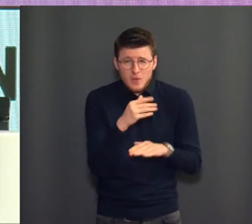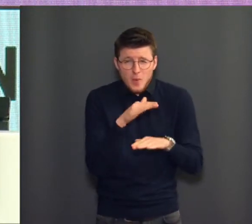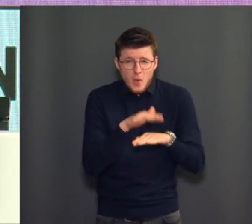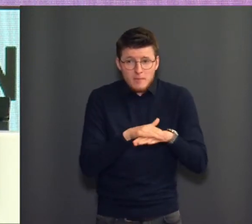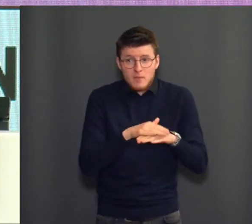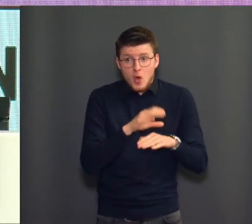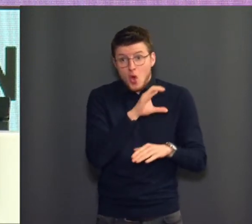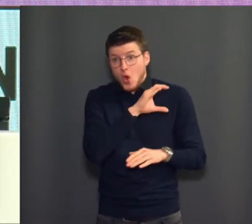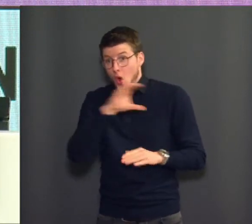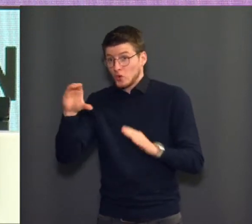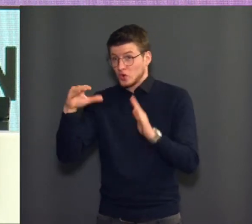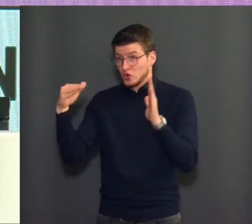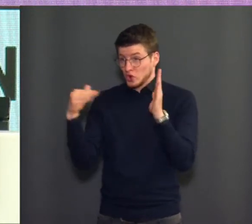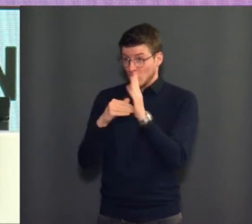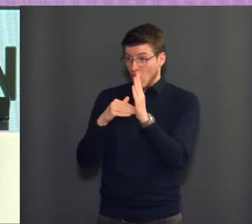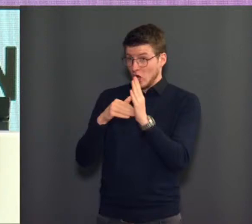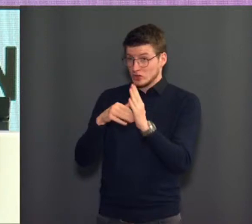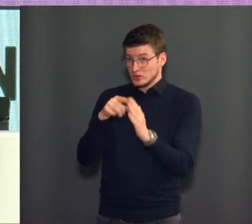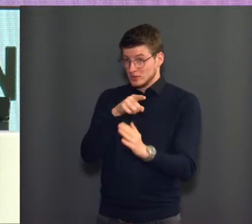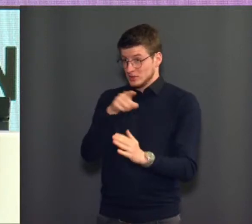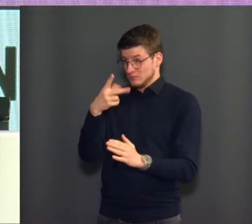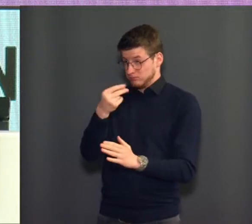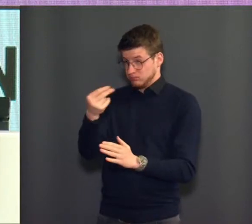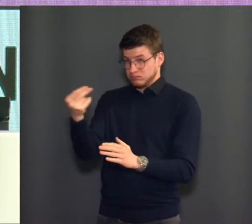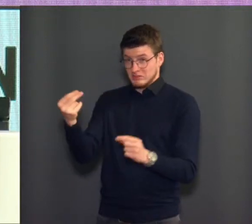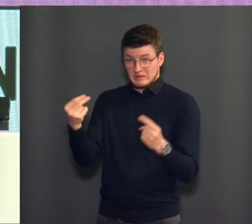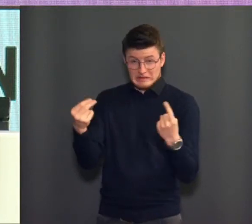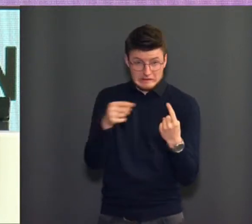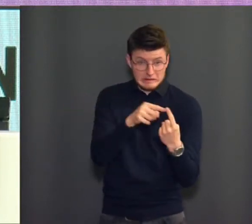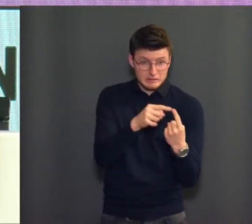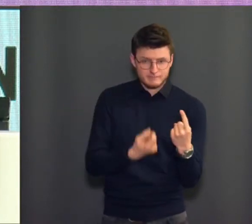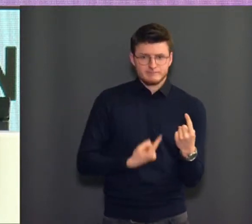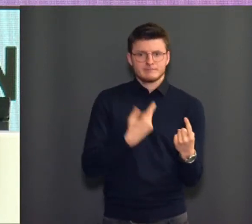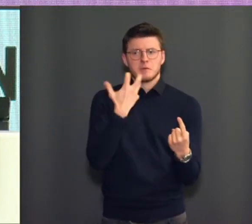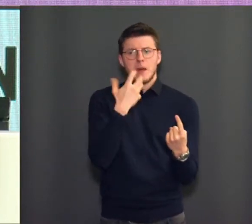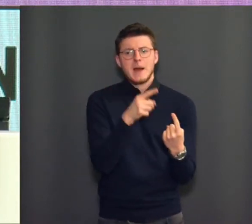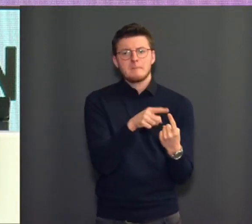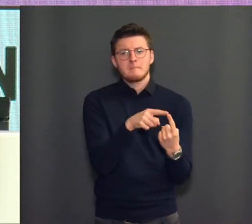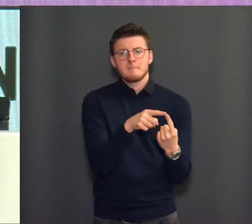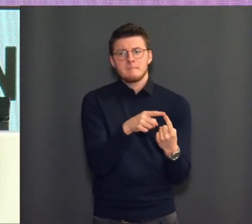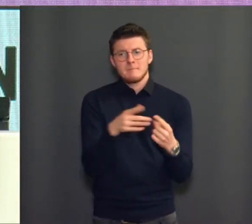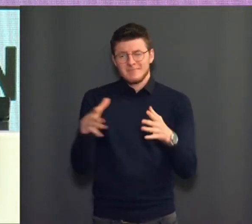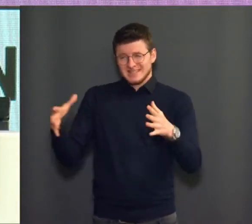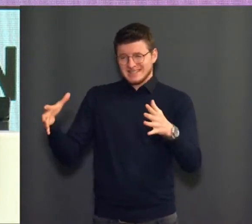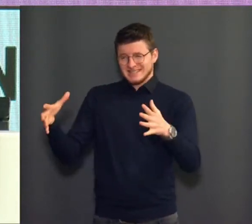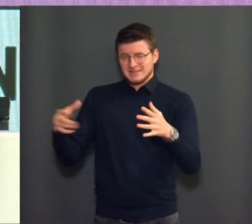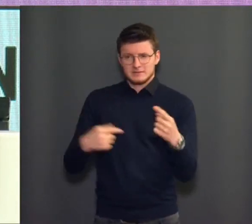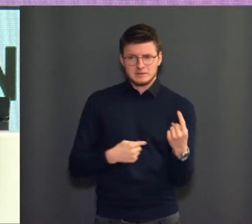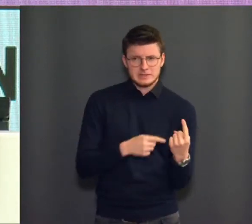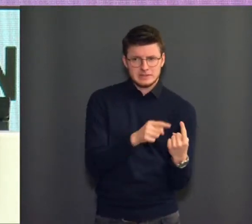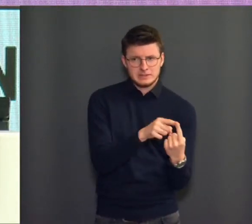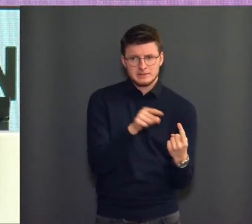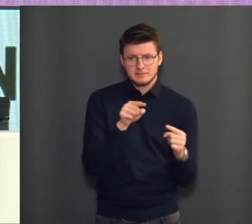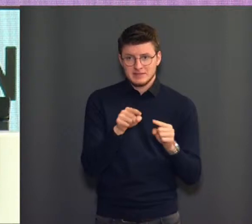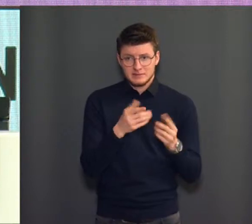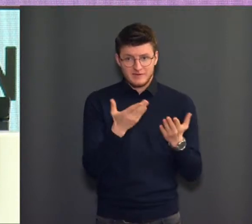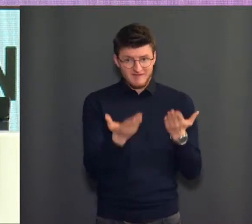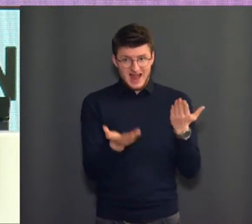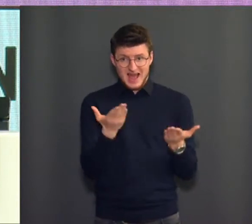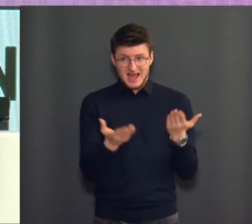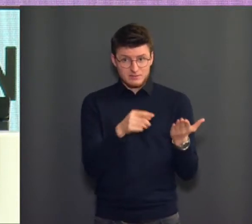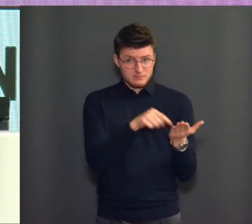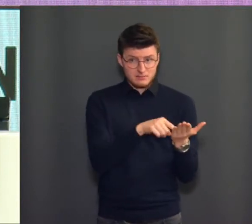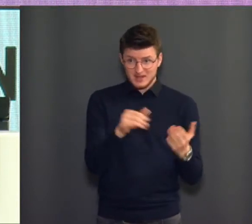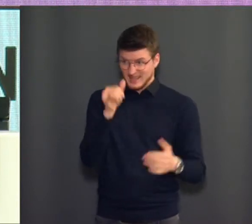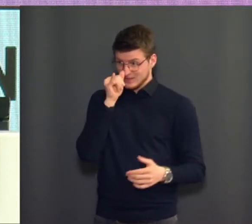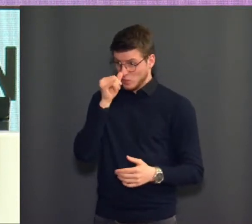100.000 vaccinaties. Daar staat tegenover dat het risico van het virus vele malen groter is. Het